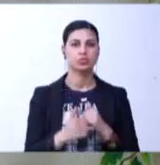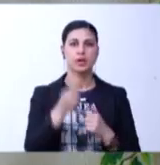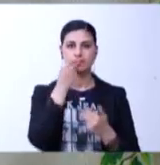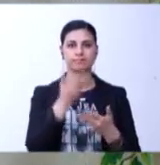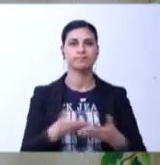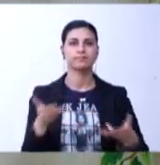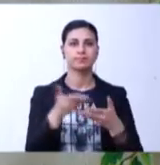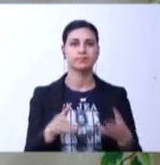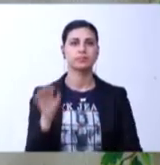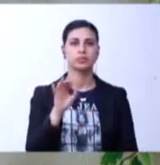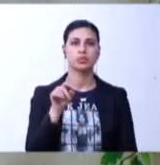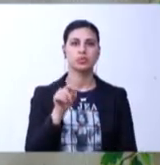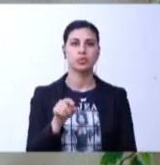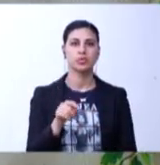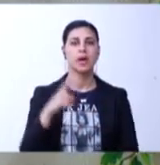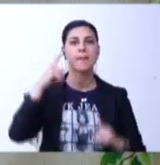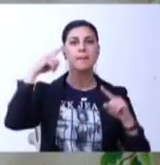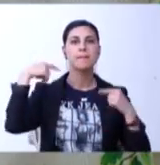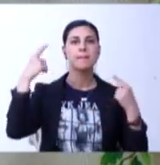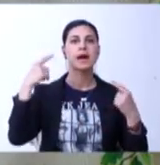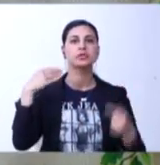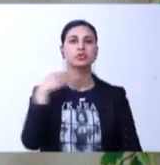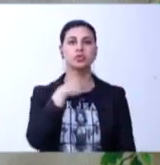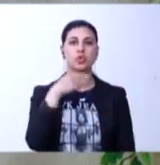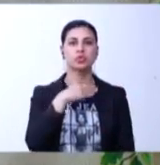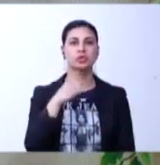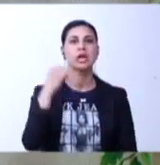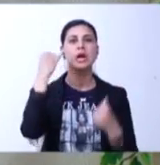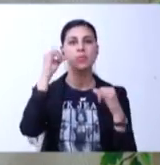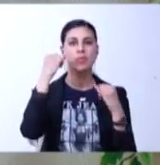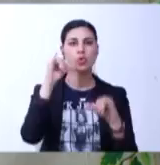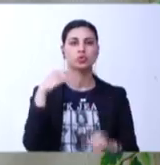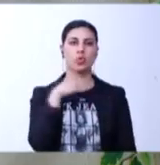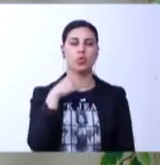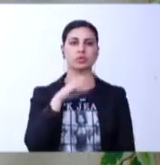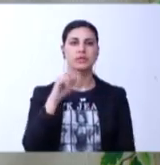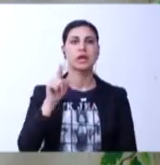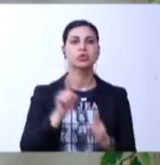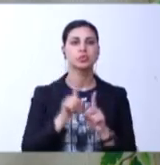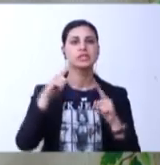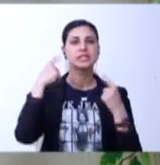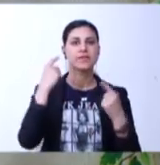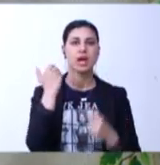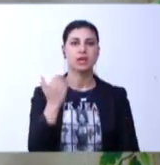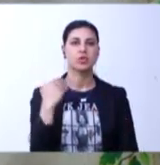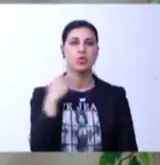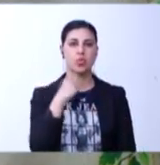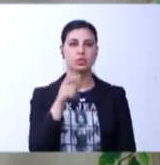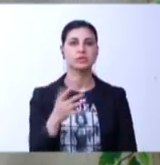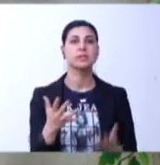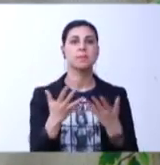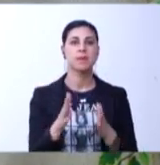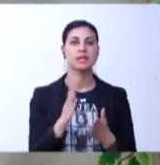კერძებიც კი არის ამასთან დაკავშირებული, ბატკნის ხორცი, ხბოს ხორცი და ცხვრის ხორცი შეიცავს უფრო